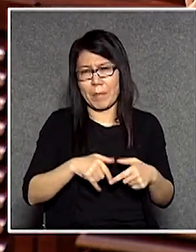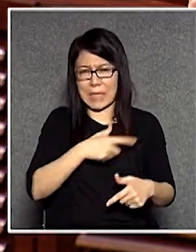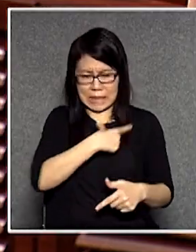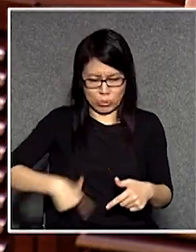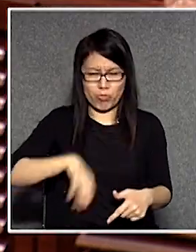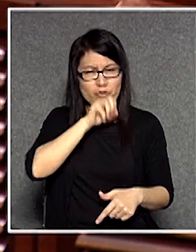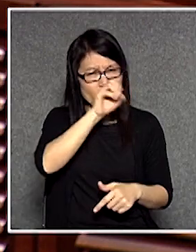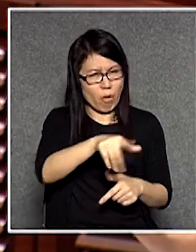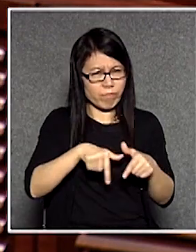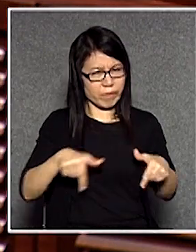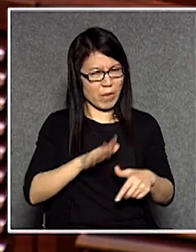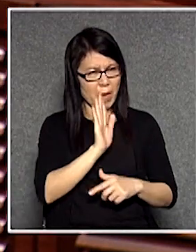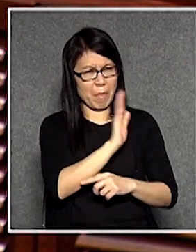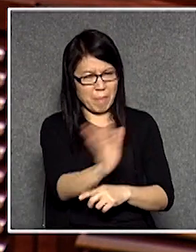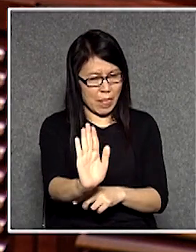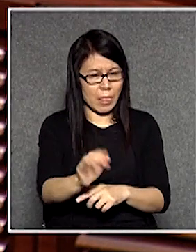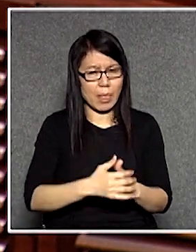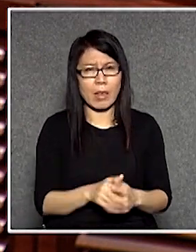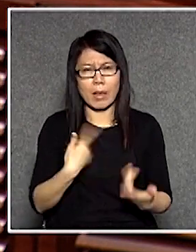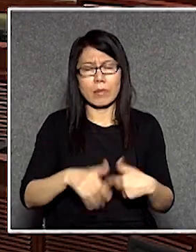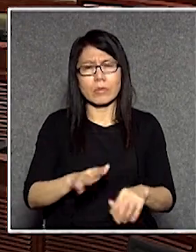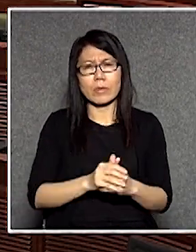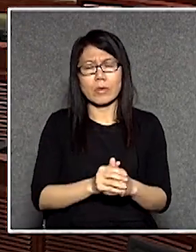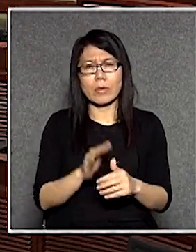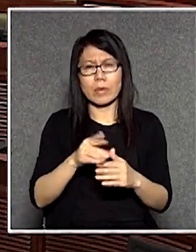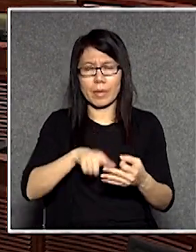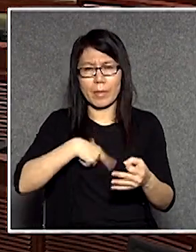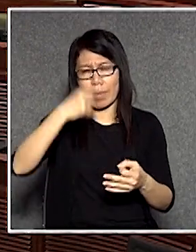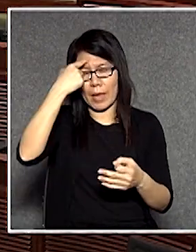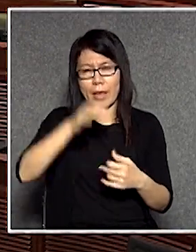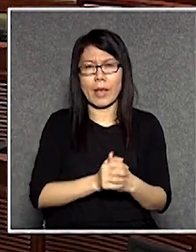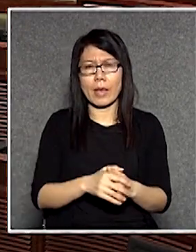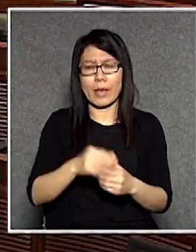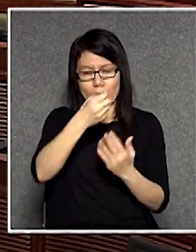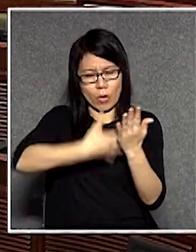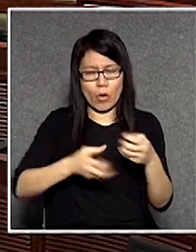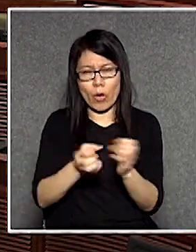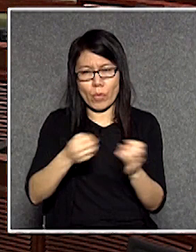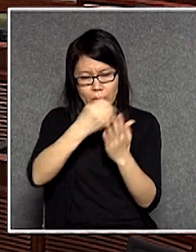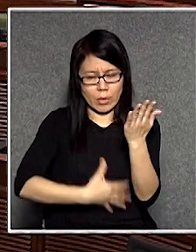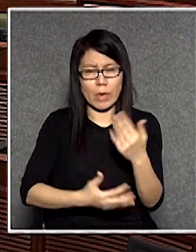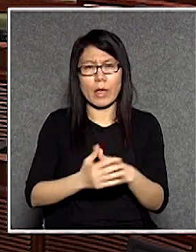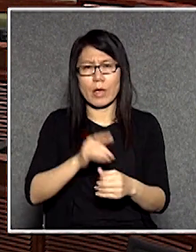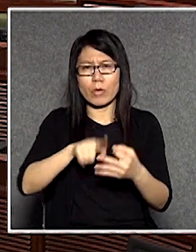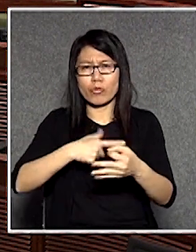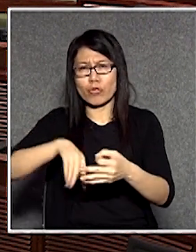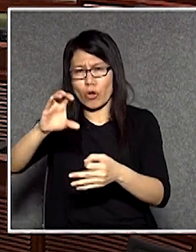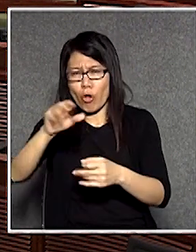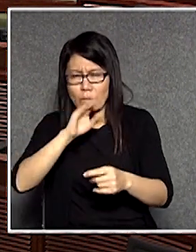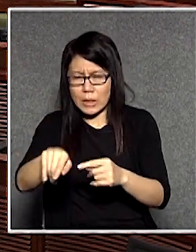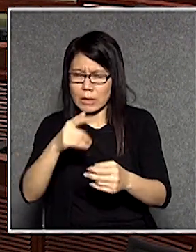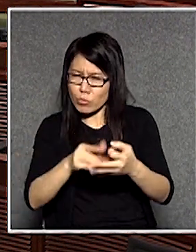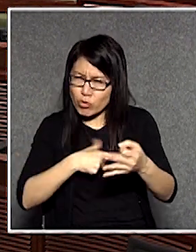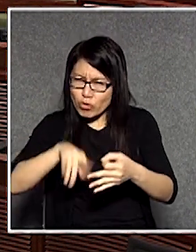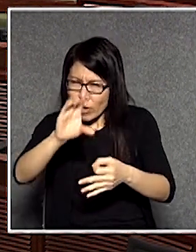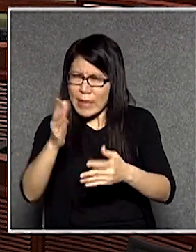不。所以我希望在下一个年度应该是大刀阔斧增加公务员的培训